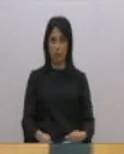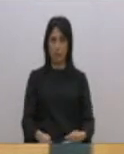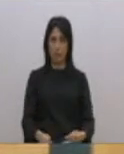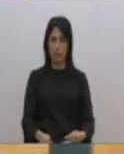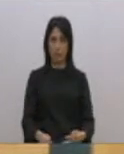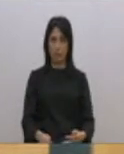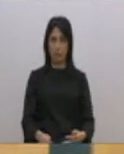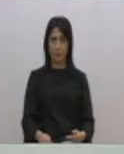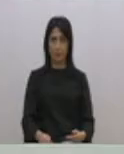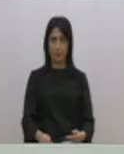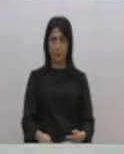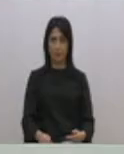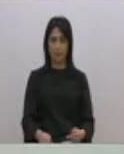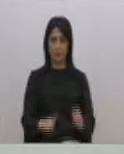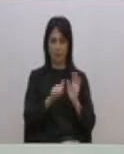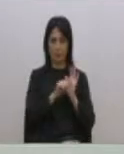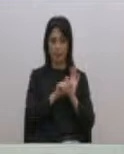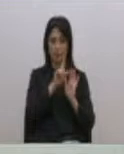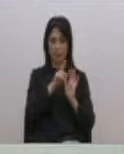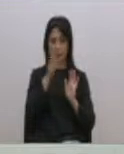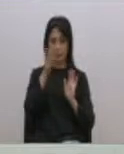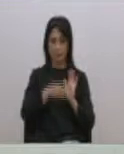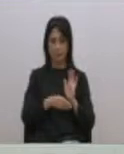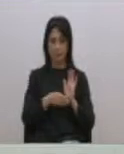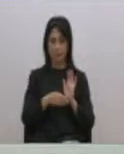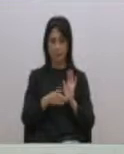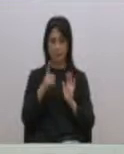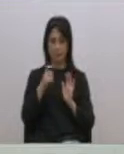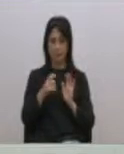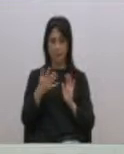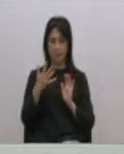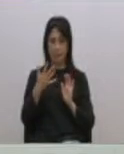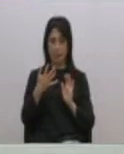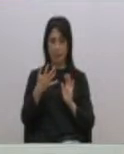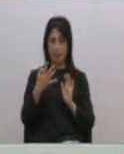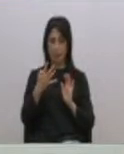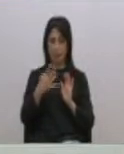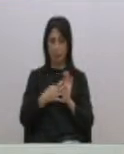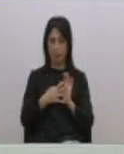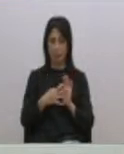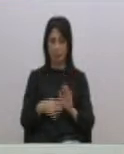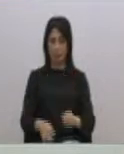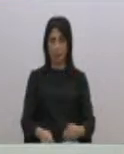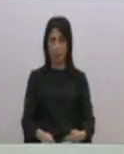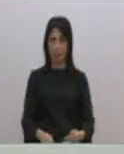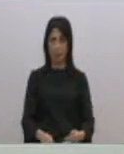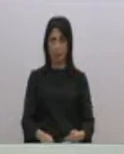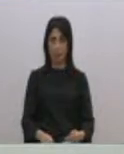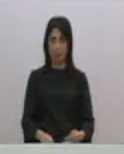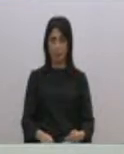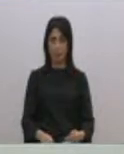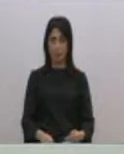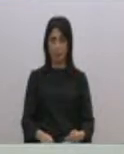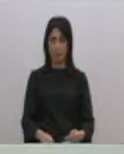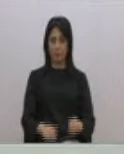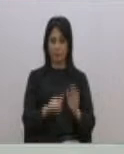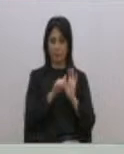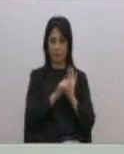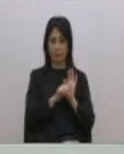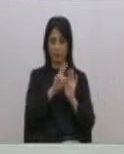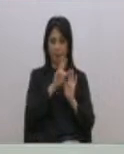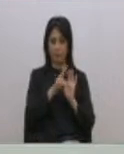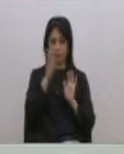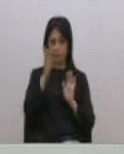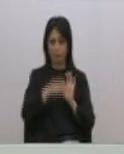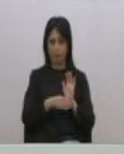Ke batono kitkhobi arari 1 punkti reglamentis 159. Arari sulileba. Kitkhobi arari proektis